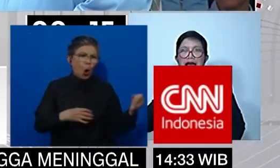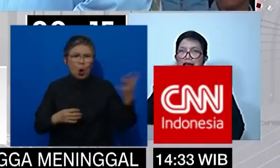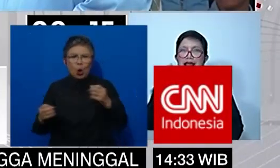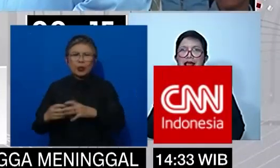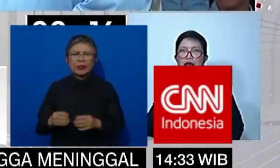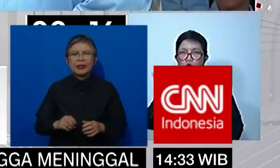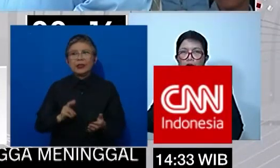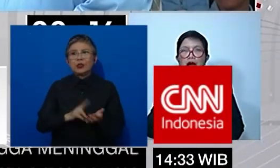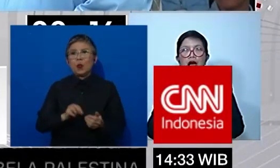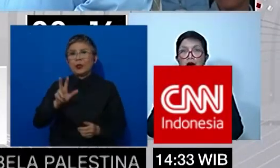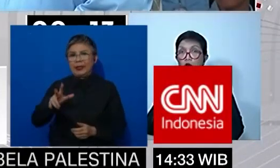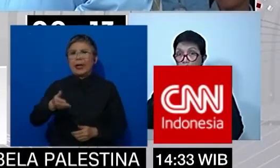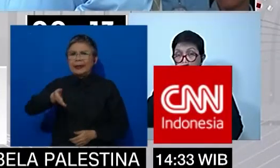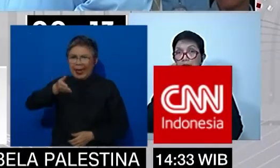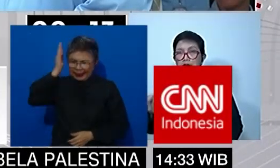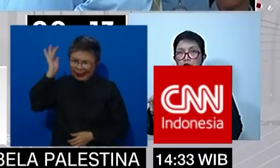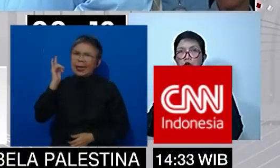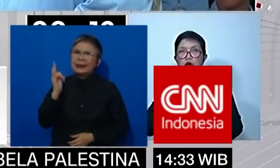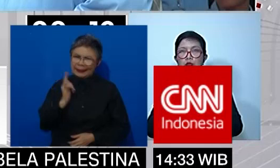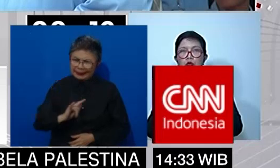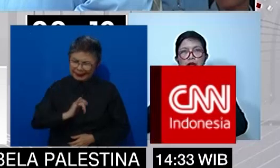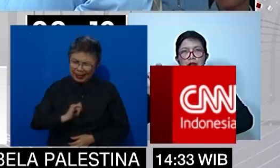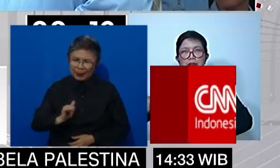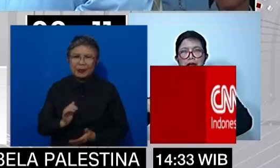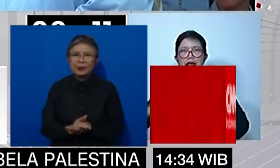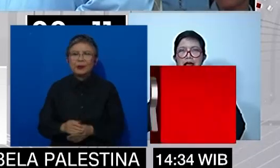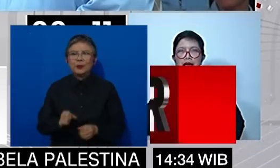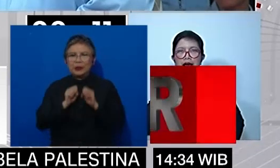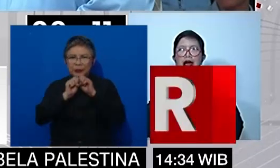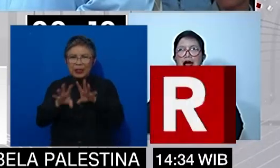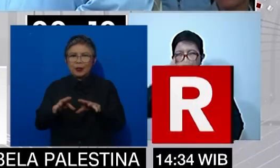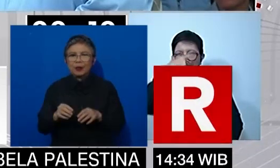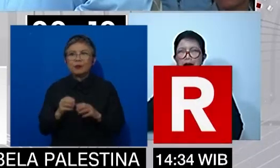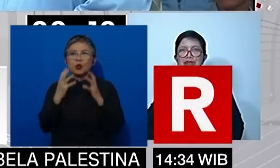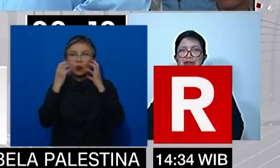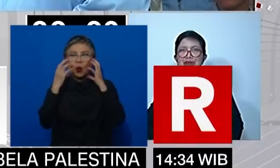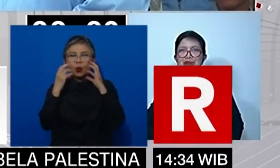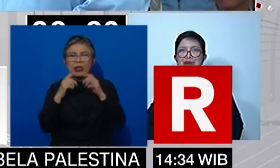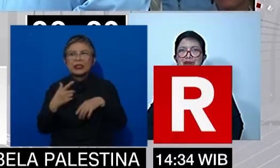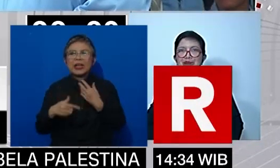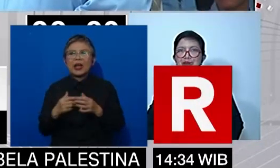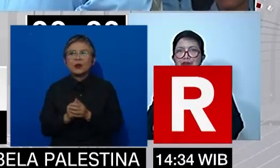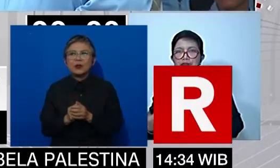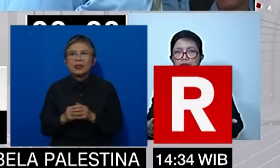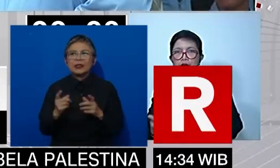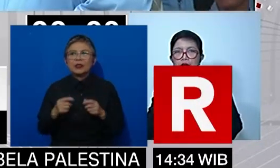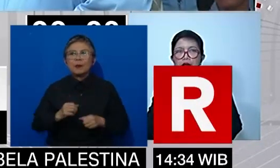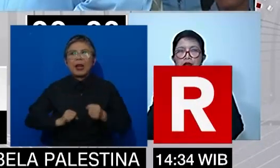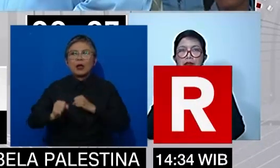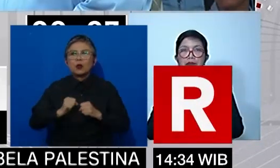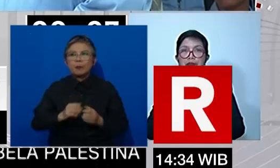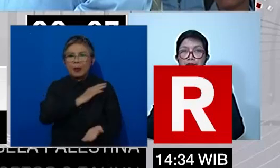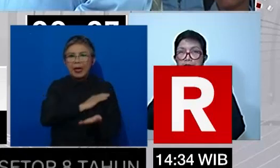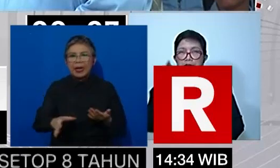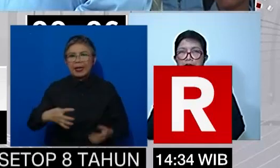dilakukan capres nomor urut 3, Ganjar Pranowo. Ganjar Pranowo yang menyinggung Prabowo yang selalu diisukan sebagai pelaku